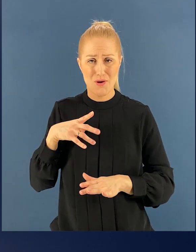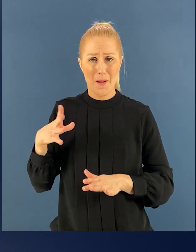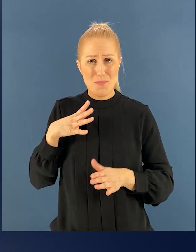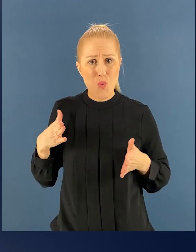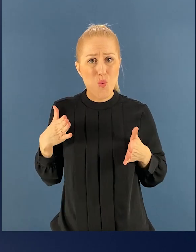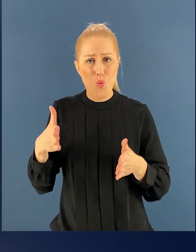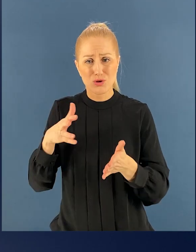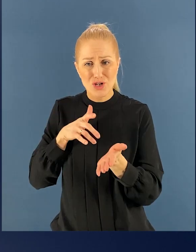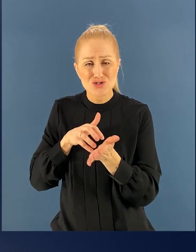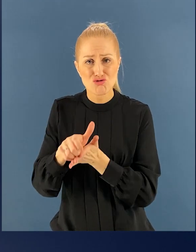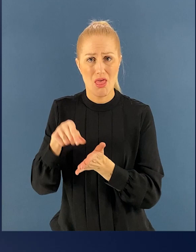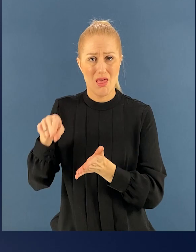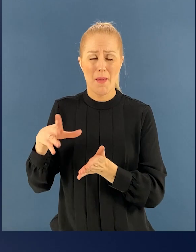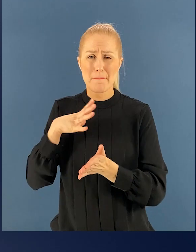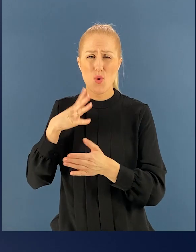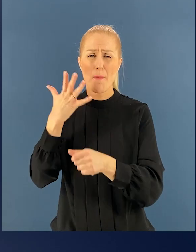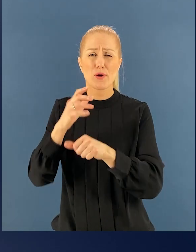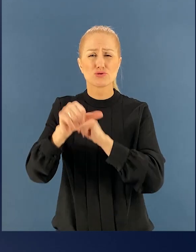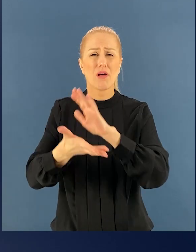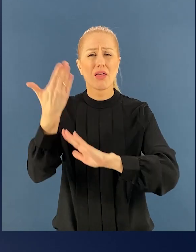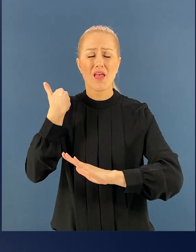protestowali, ryzykowali, cierpieli.